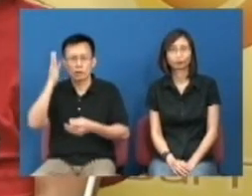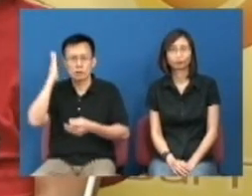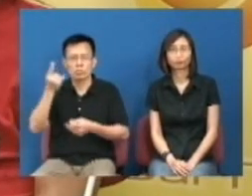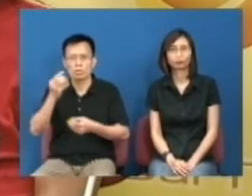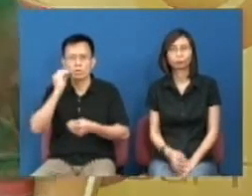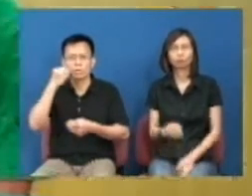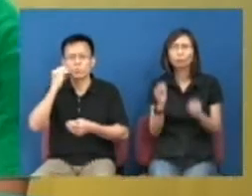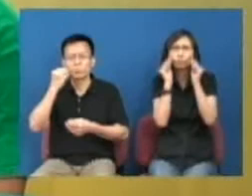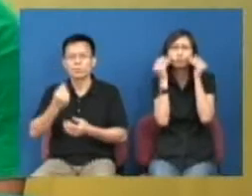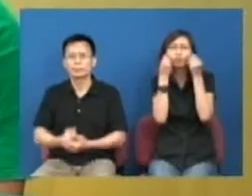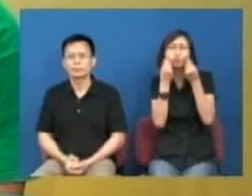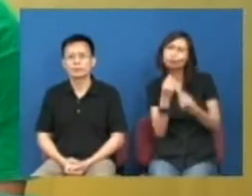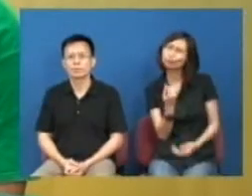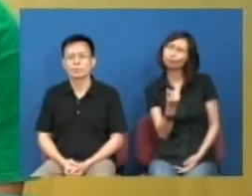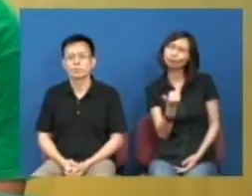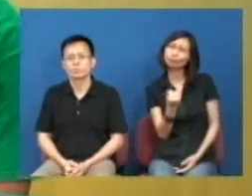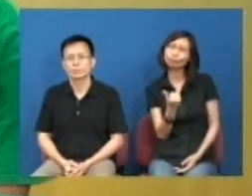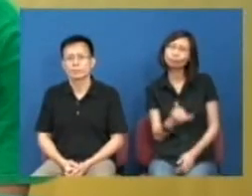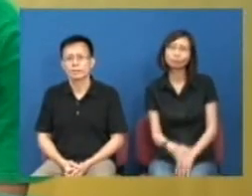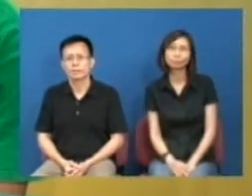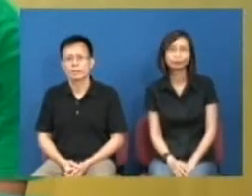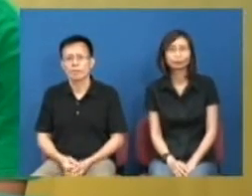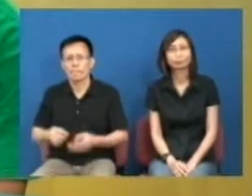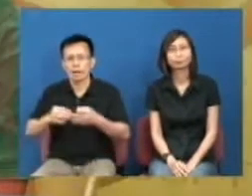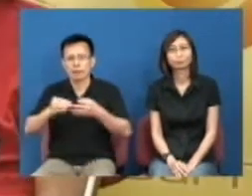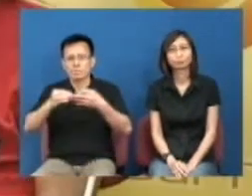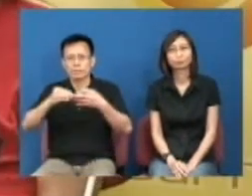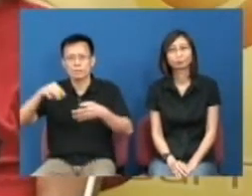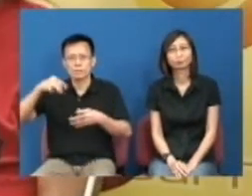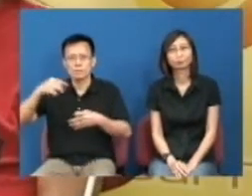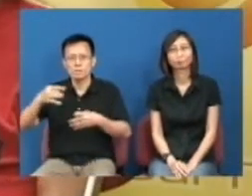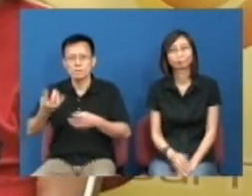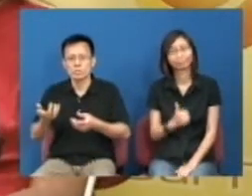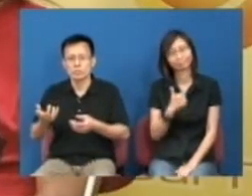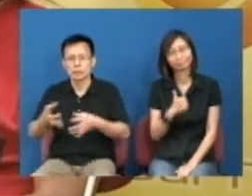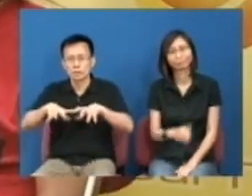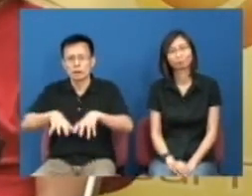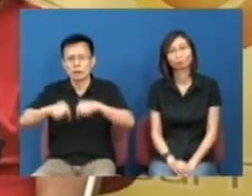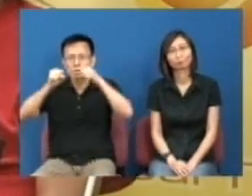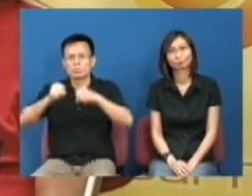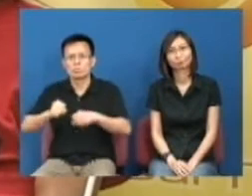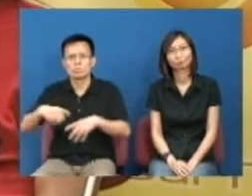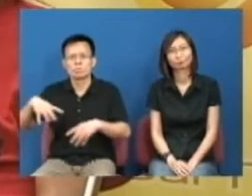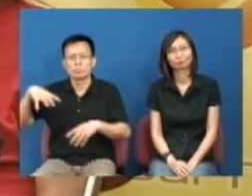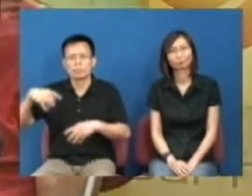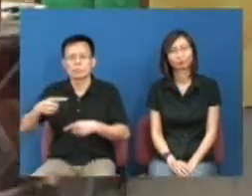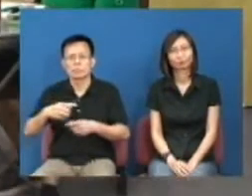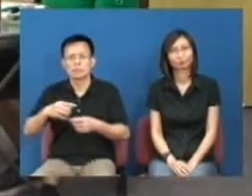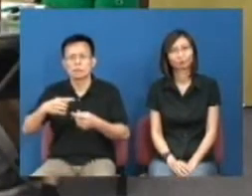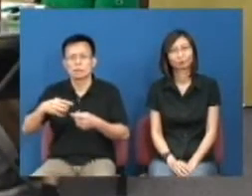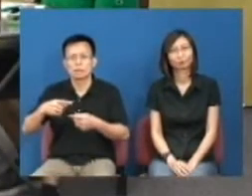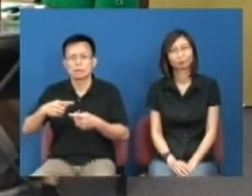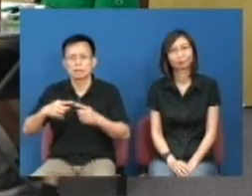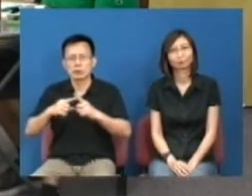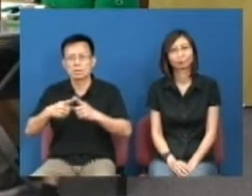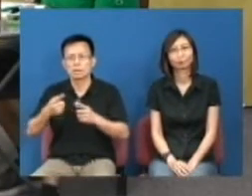有幾尷尬？ 我覺得張文光保啊孫明有一件事非常之窩囊噶啦，係咪？即係你